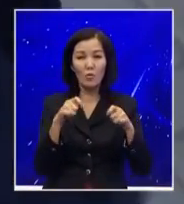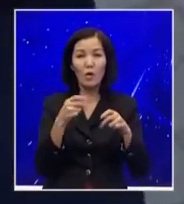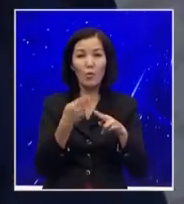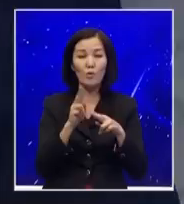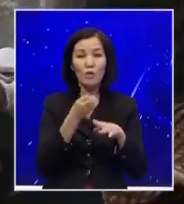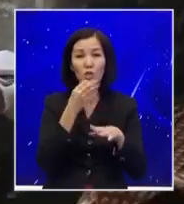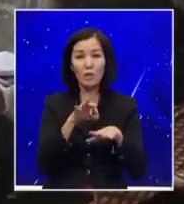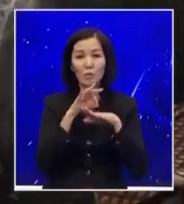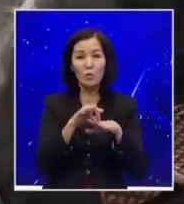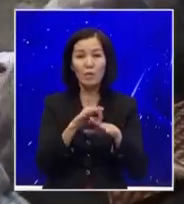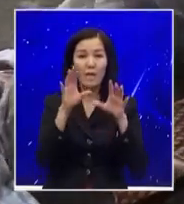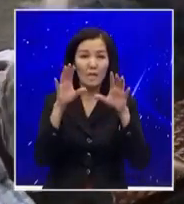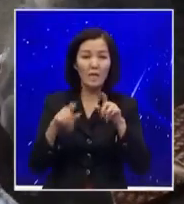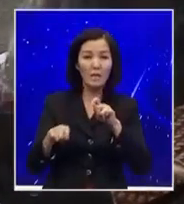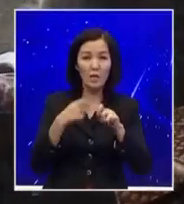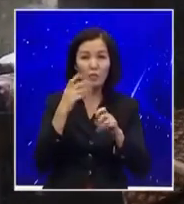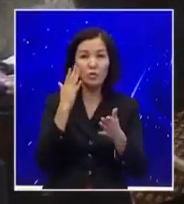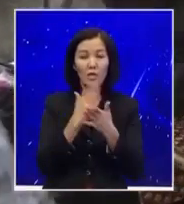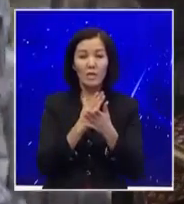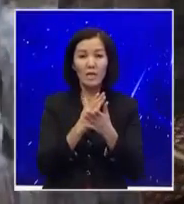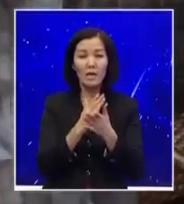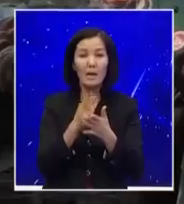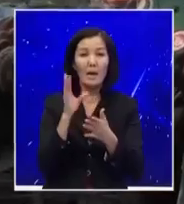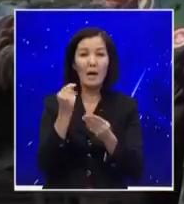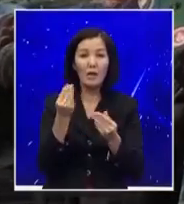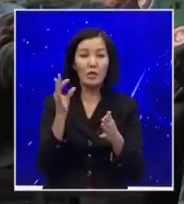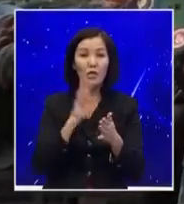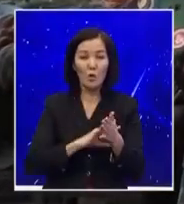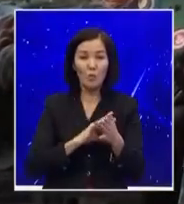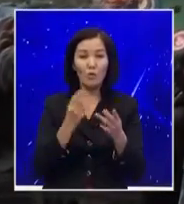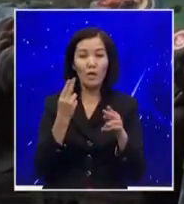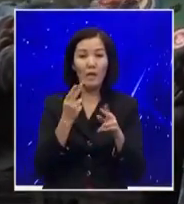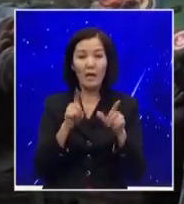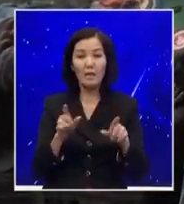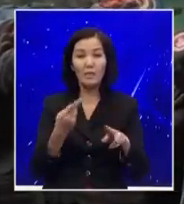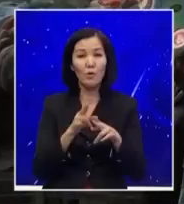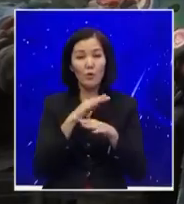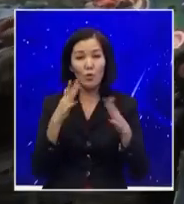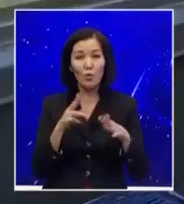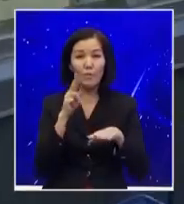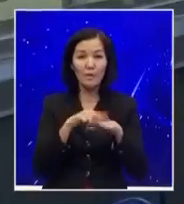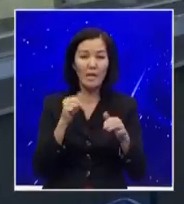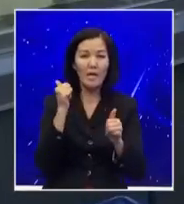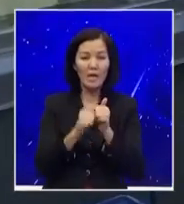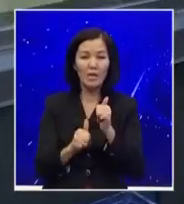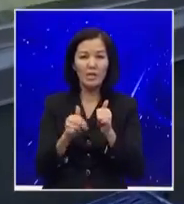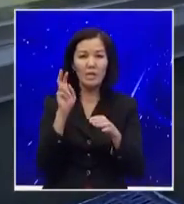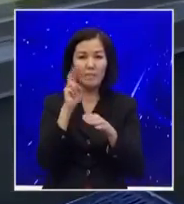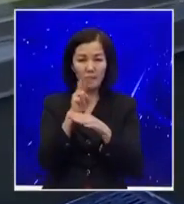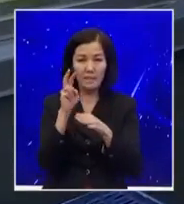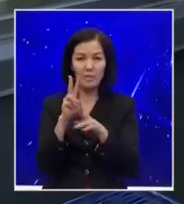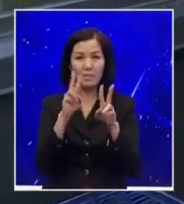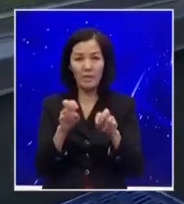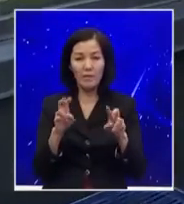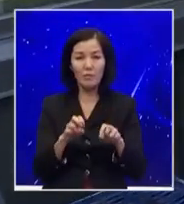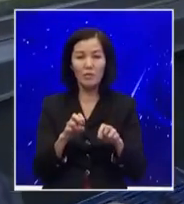шағы, заңды бұзып сауда қылып нан пұлын тауып отырғандар аз емес. Құзырлы орган өкілдері де жиі рейд жасайды, арбатты